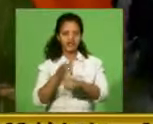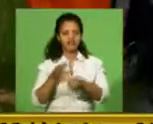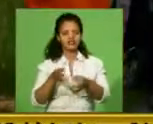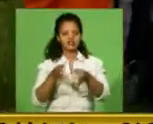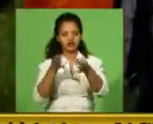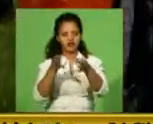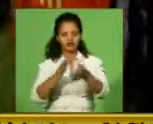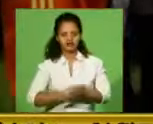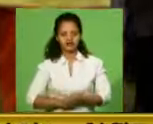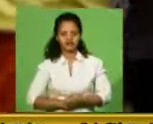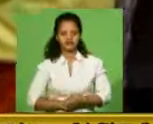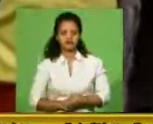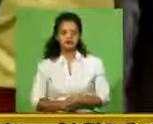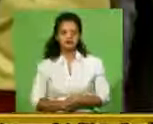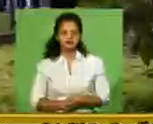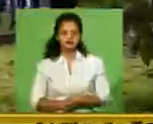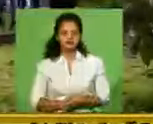አስተላልፈዋል።